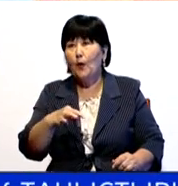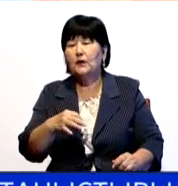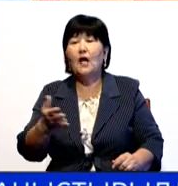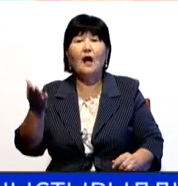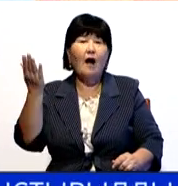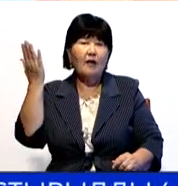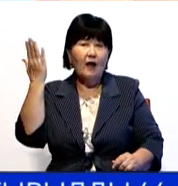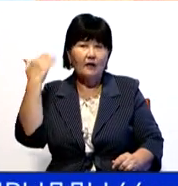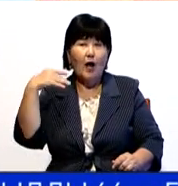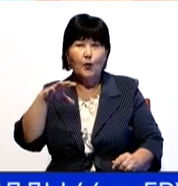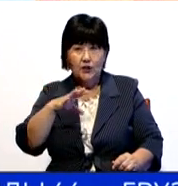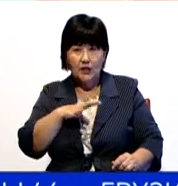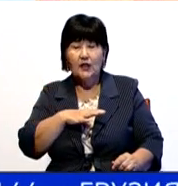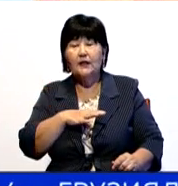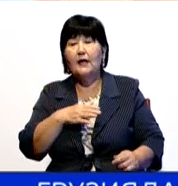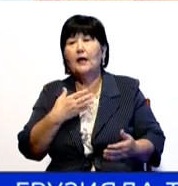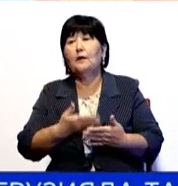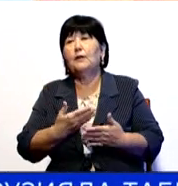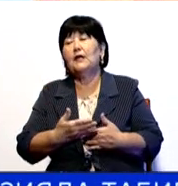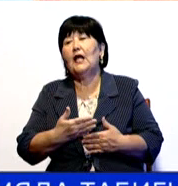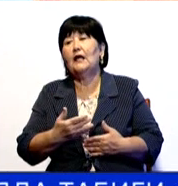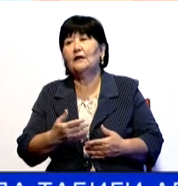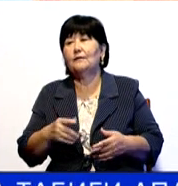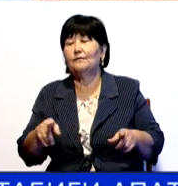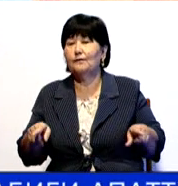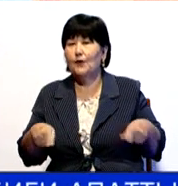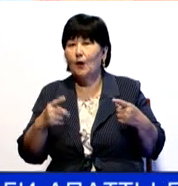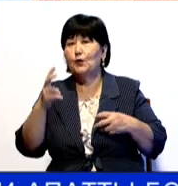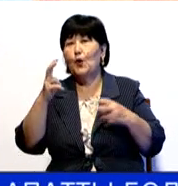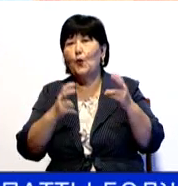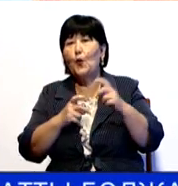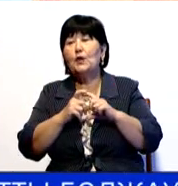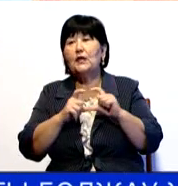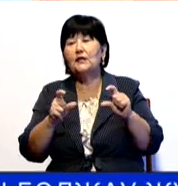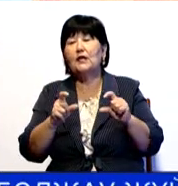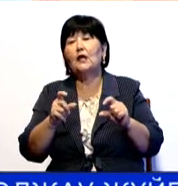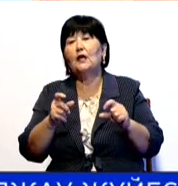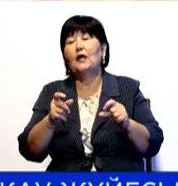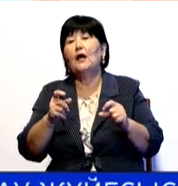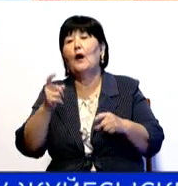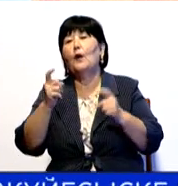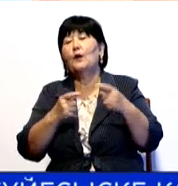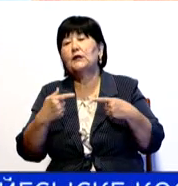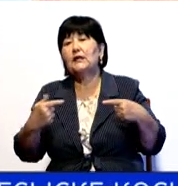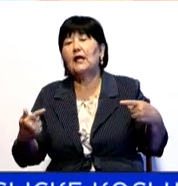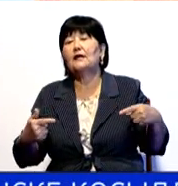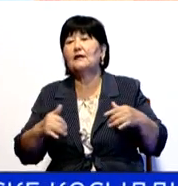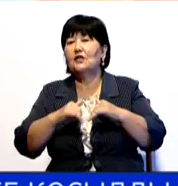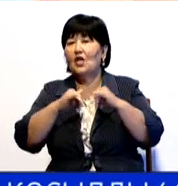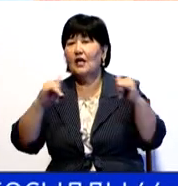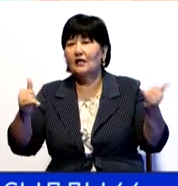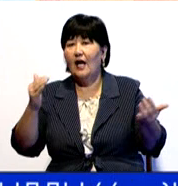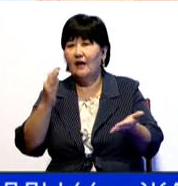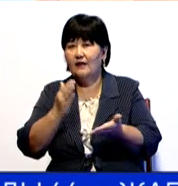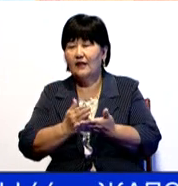дәуірде, былай дәуірлеген кезі, өндірісінің, өнеркәсібінің барша шарықтаған кезі, бұл